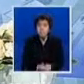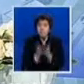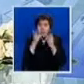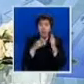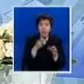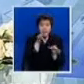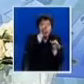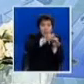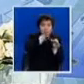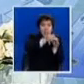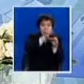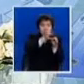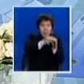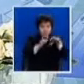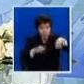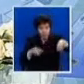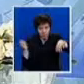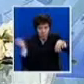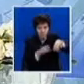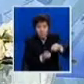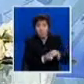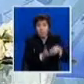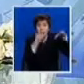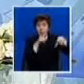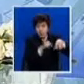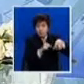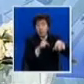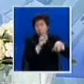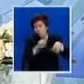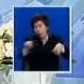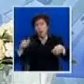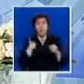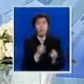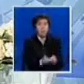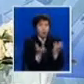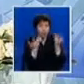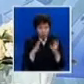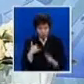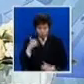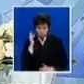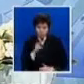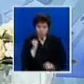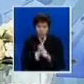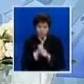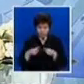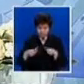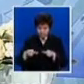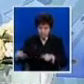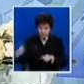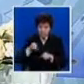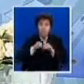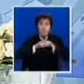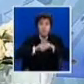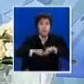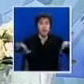นะครับแล้วก็รวมไปถึงการที่มีคนได้ออกคลิปที่พูดถึงเรื่องของระเบิดนั้น